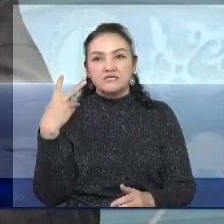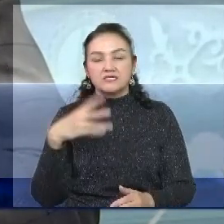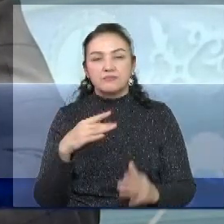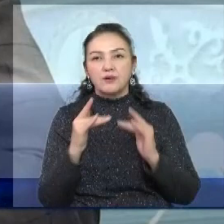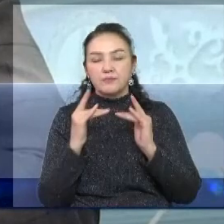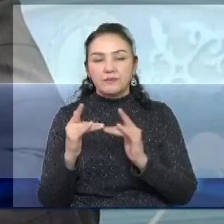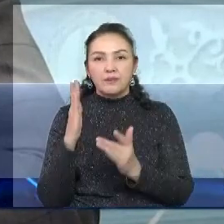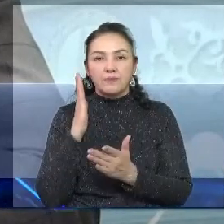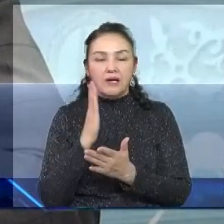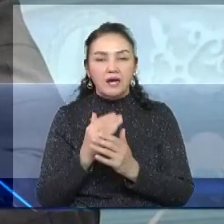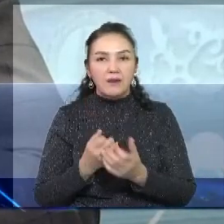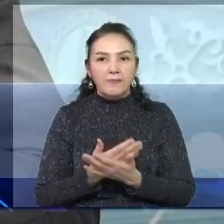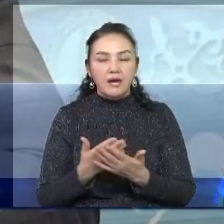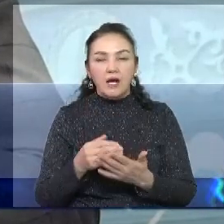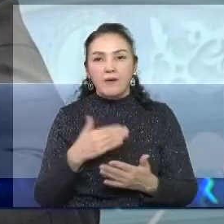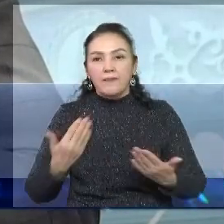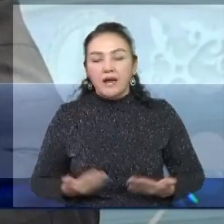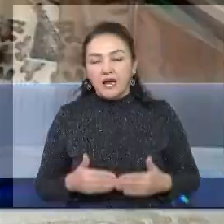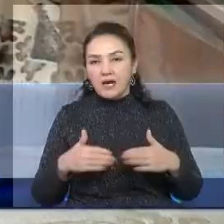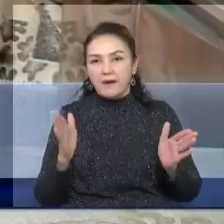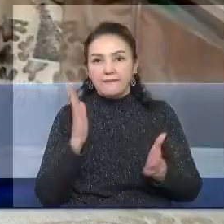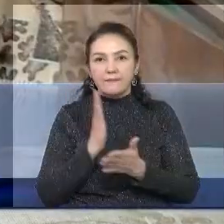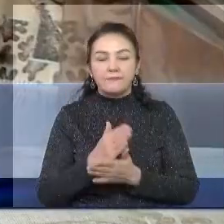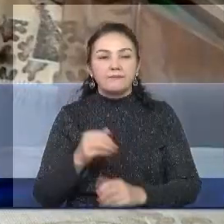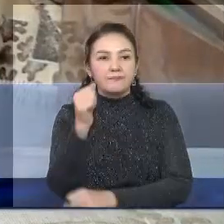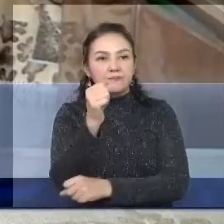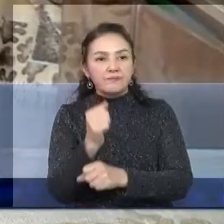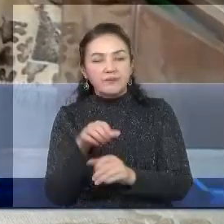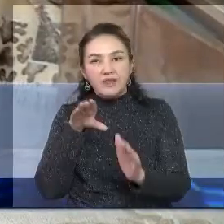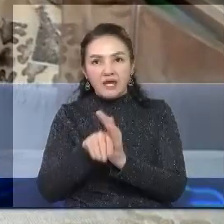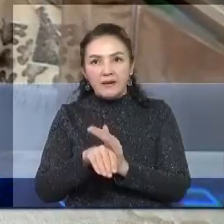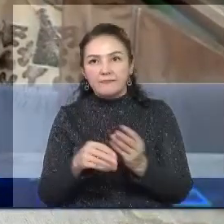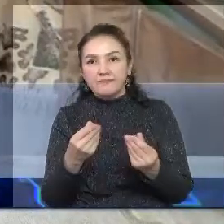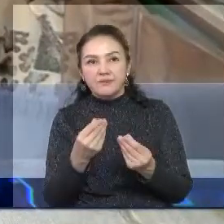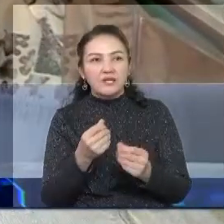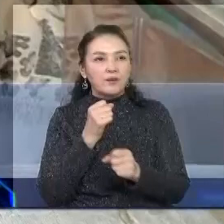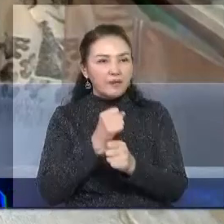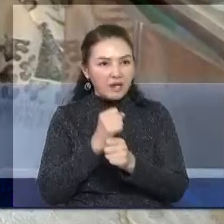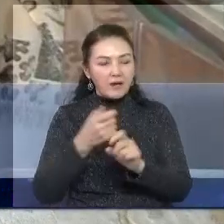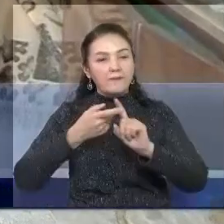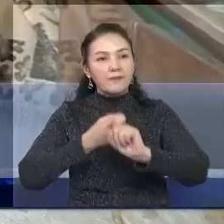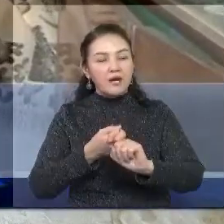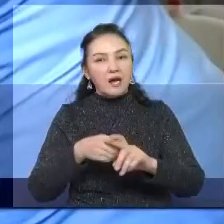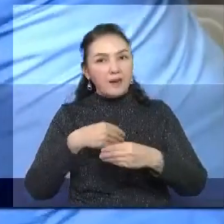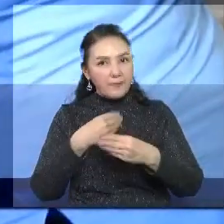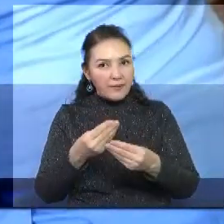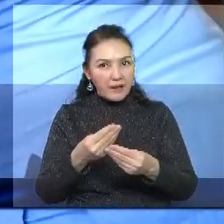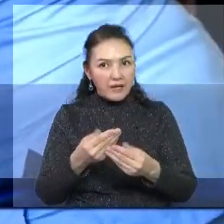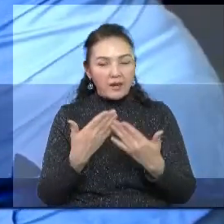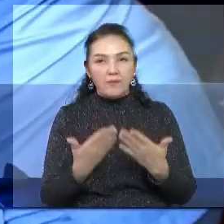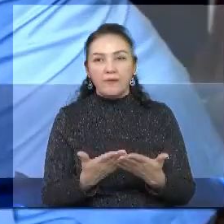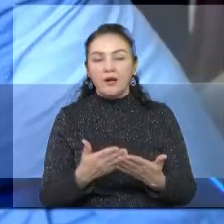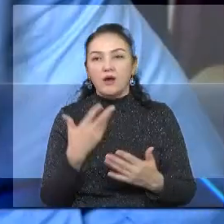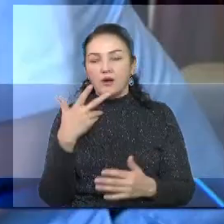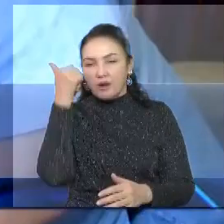төсек орынға арналған баспана да ашық. Қызметкерлерге қосымша ақы жұмыс күрделілігіне байланысты белгіленеді. Айта кеткен жөн,